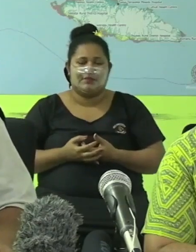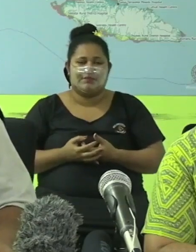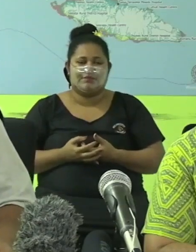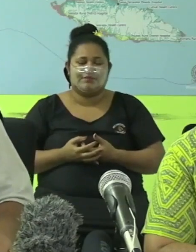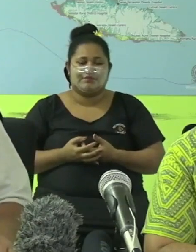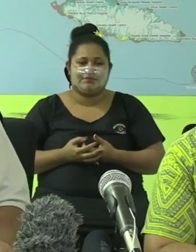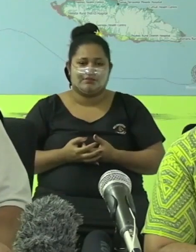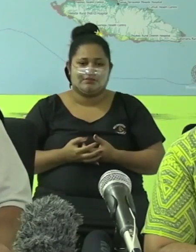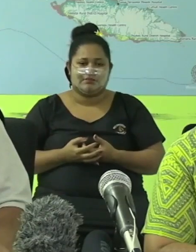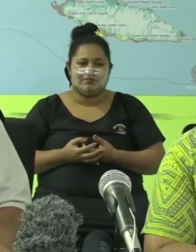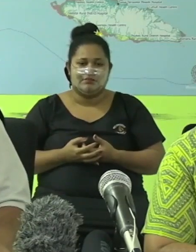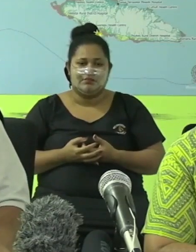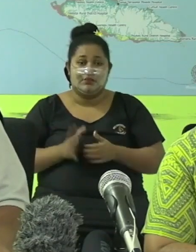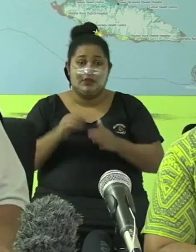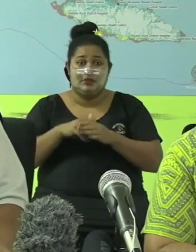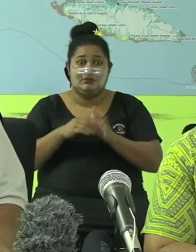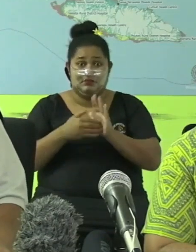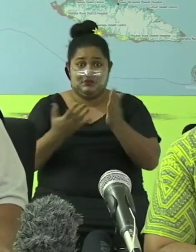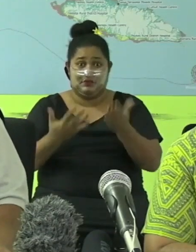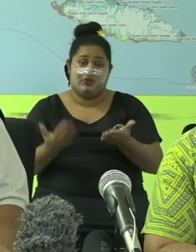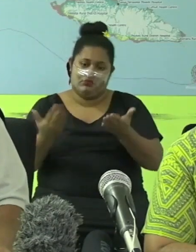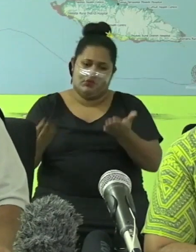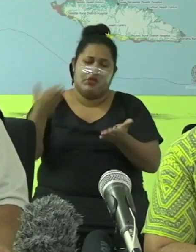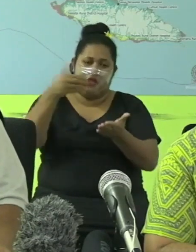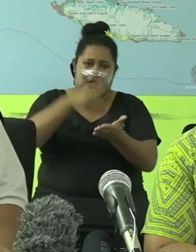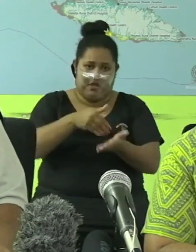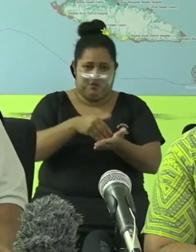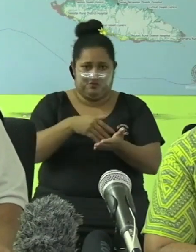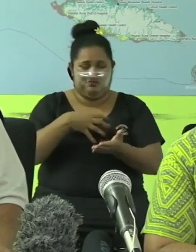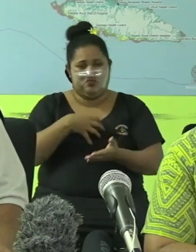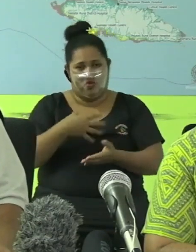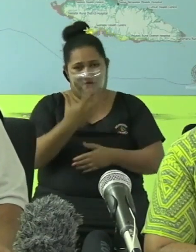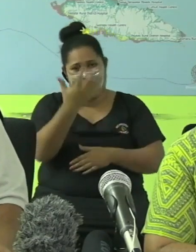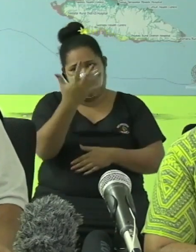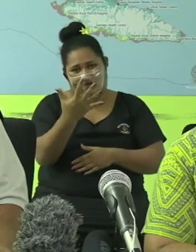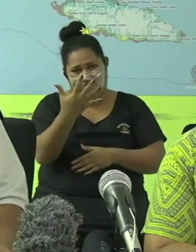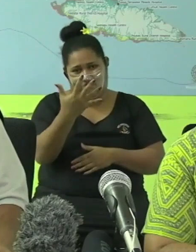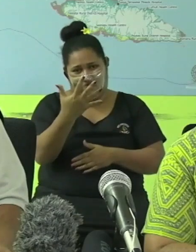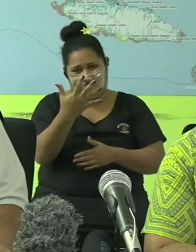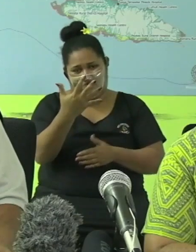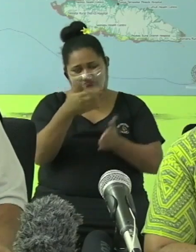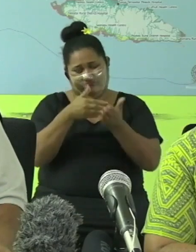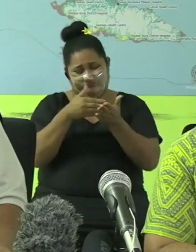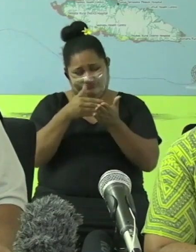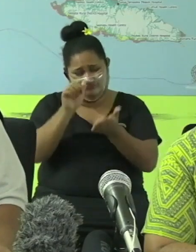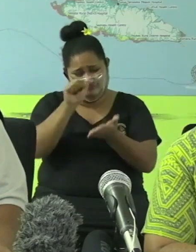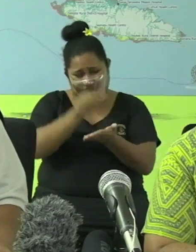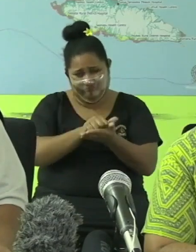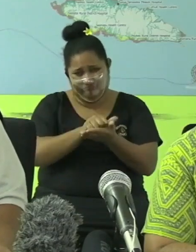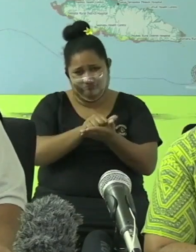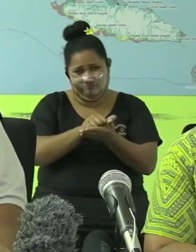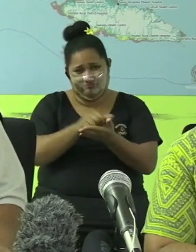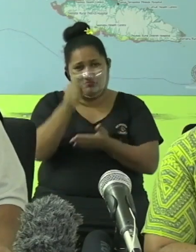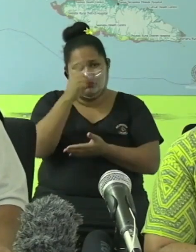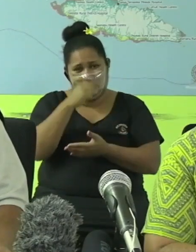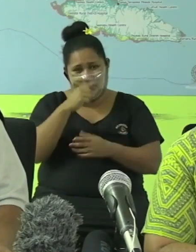ia o lea la lea ua tuua ia I tonu I ia e whaatalitali ai ia isi